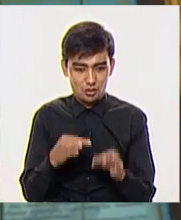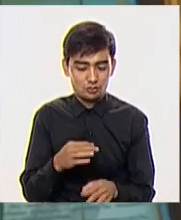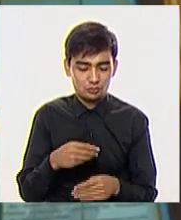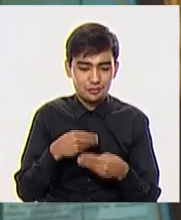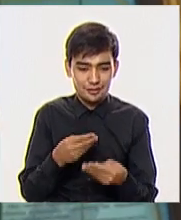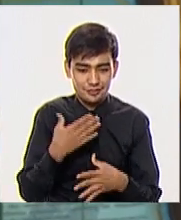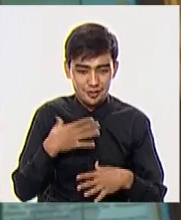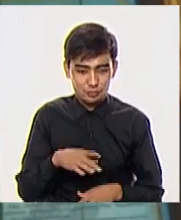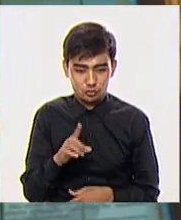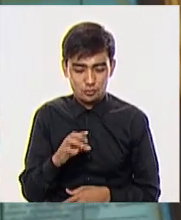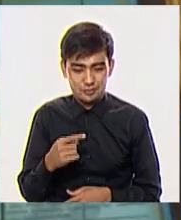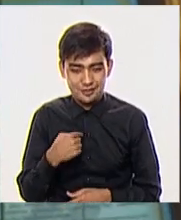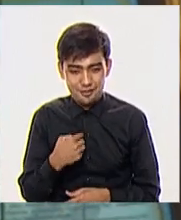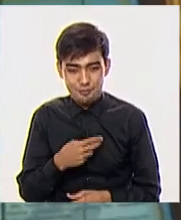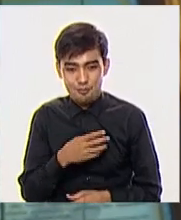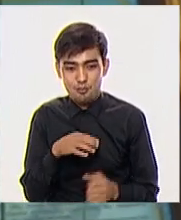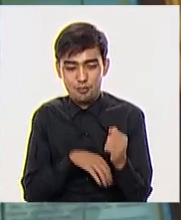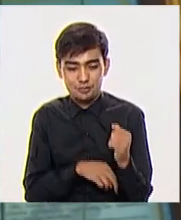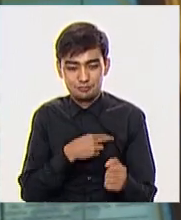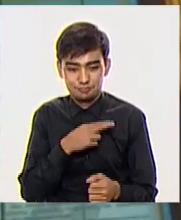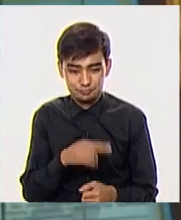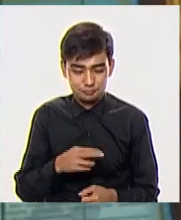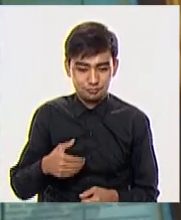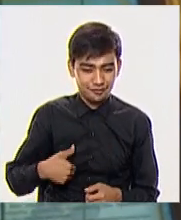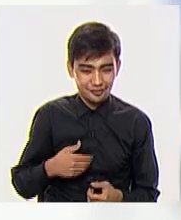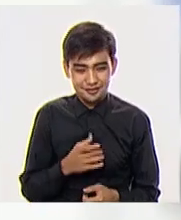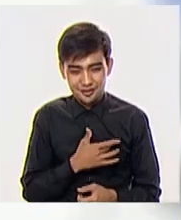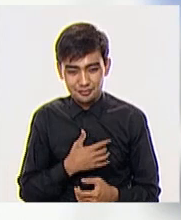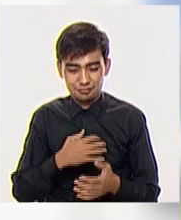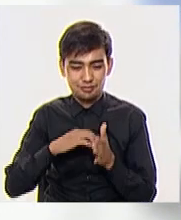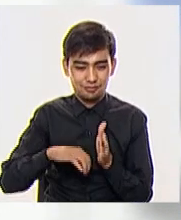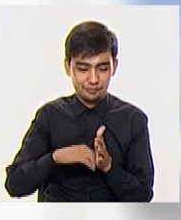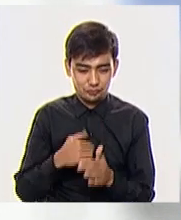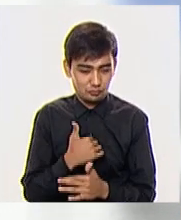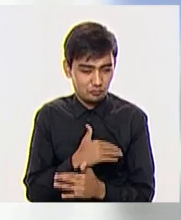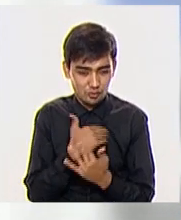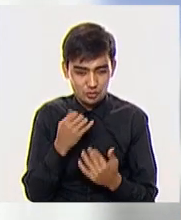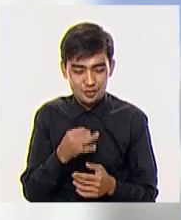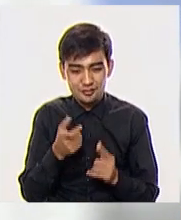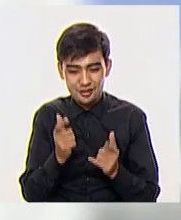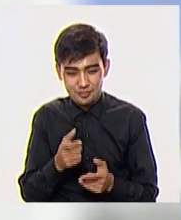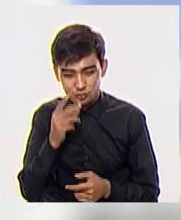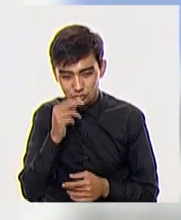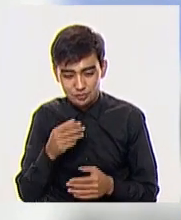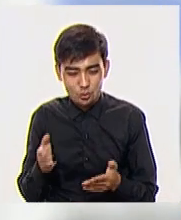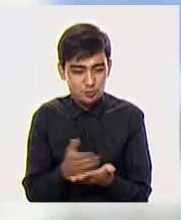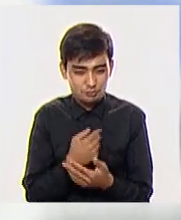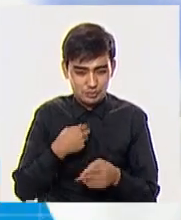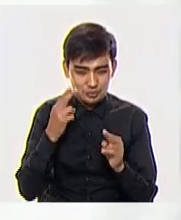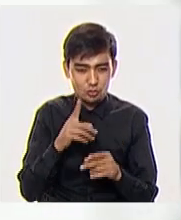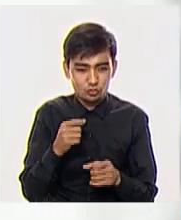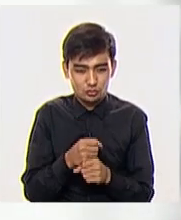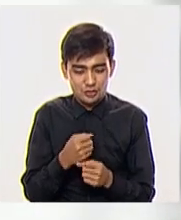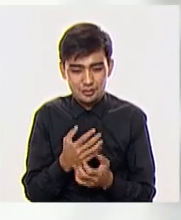не давал, чтобы меня после смерти на донорство пустили. Как теперь отозвать согласие, мужчина не знает. Говорит, что